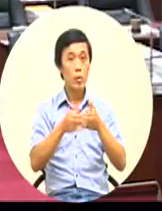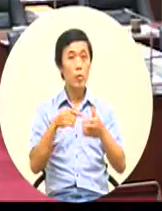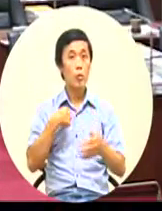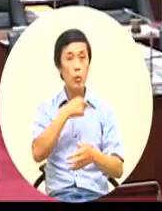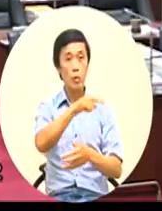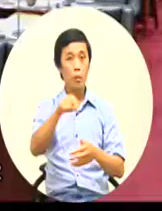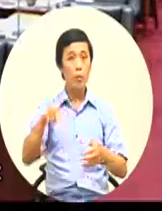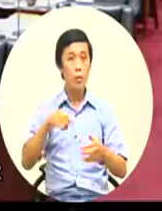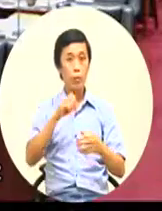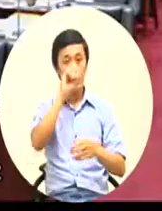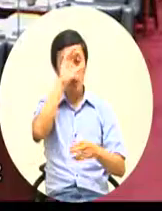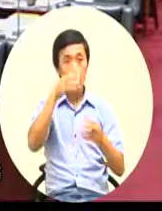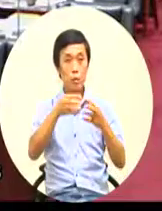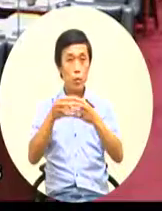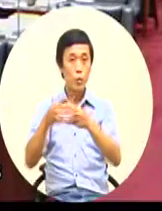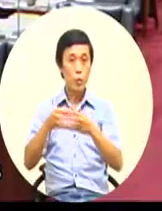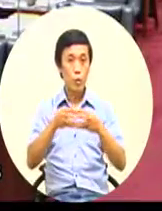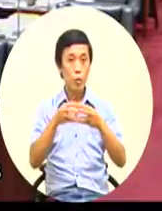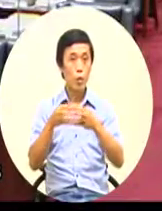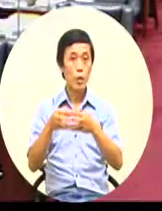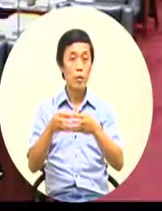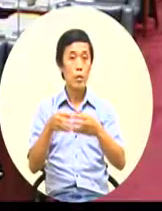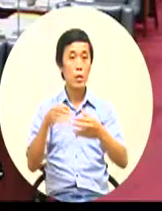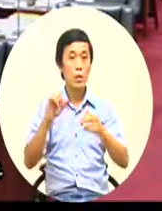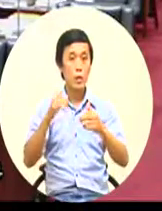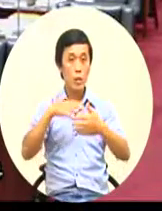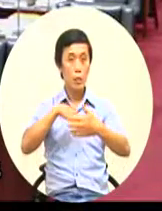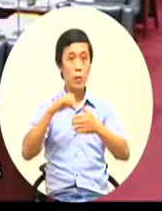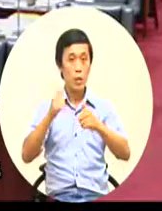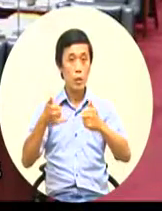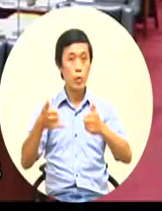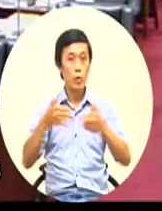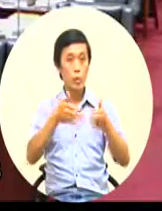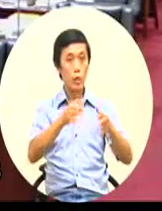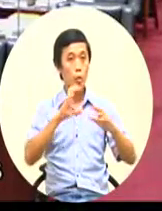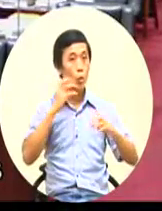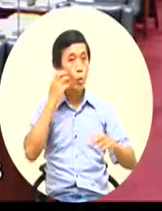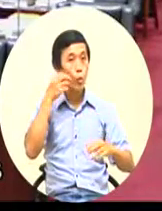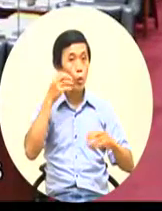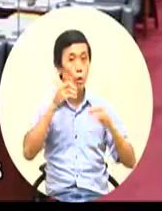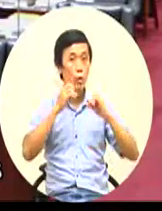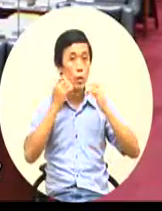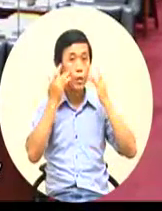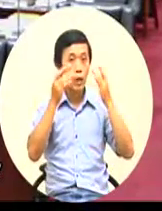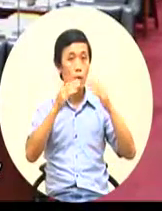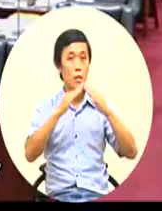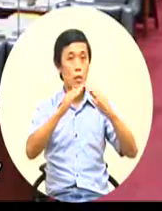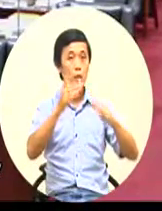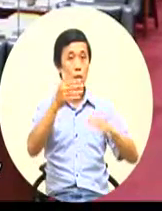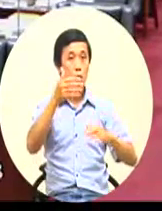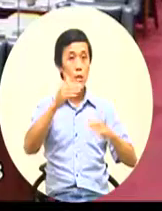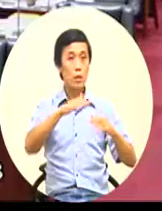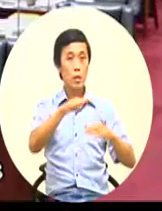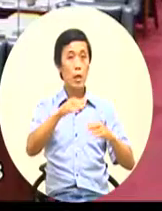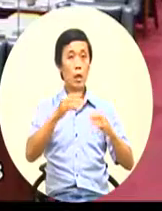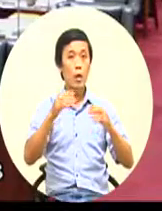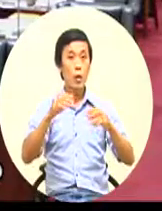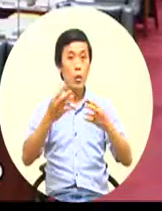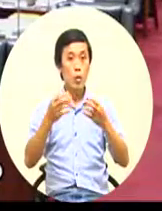籍党团运作的议员，会针对包含果菜市场、包含古山无车日、包含左营国中